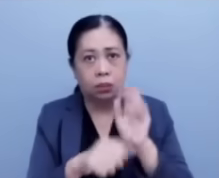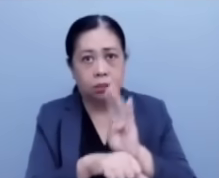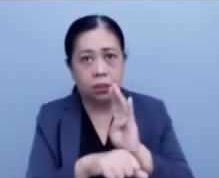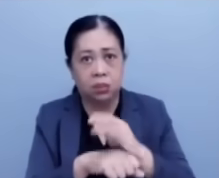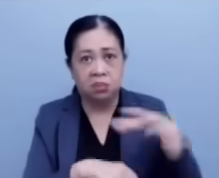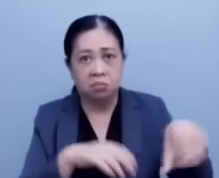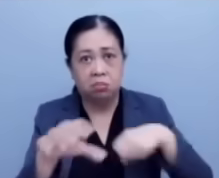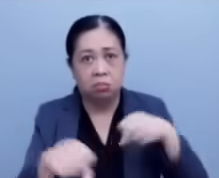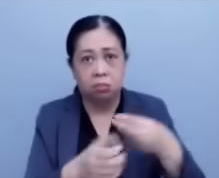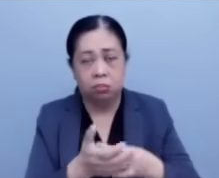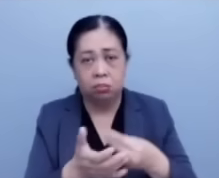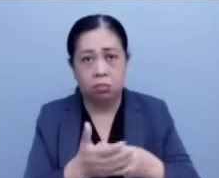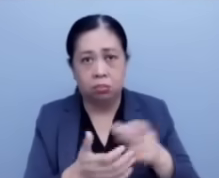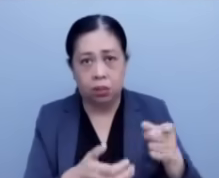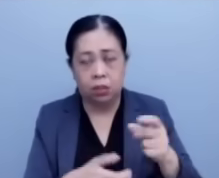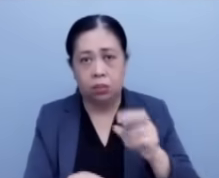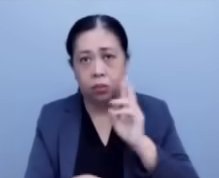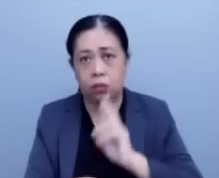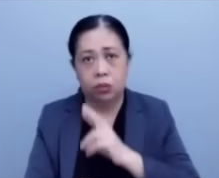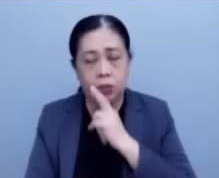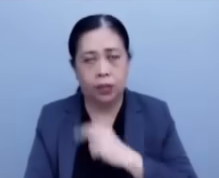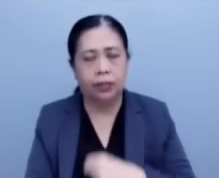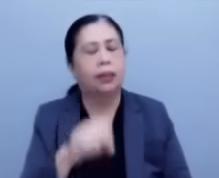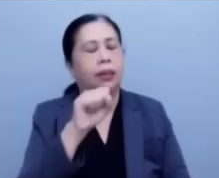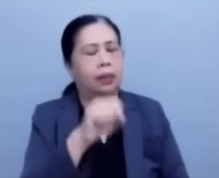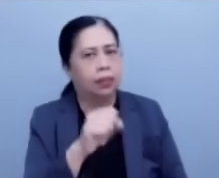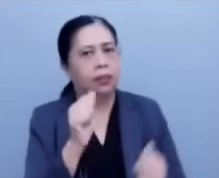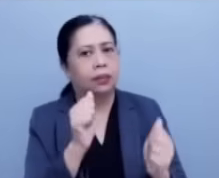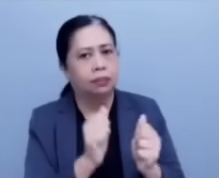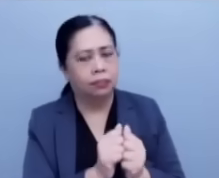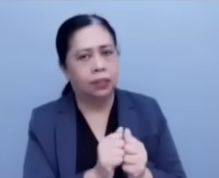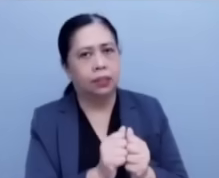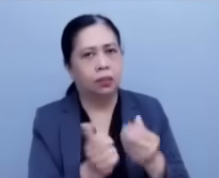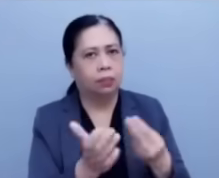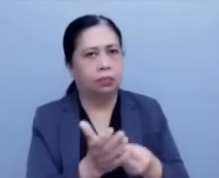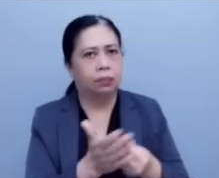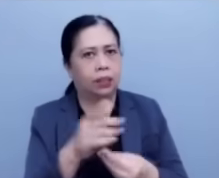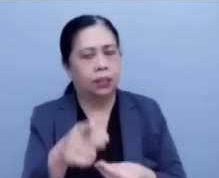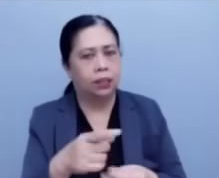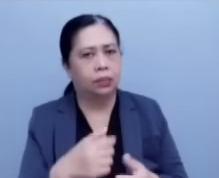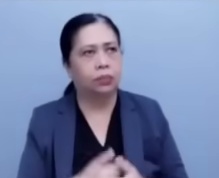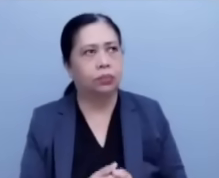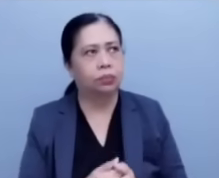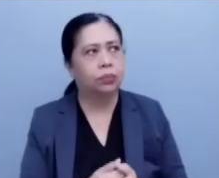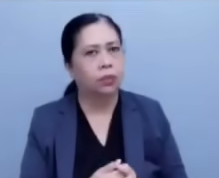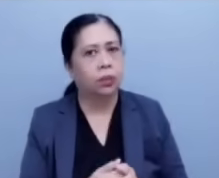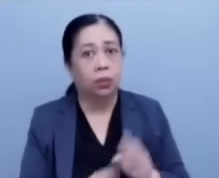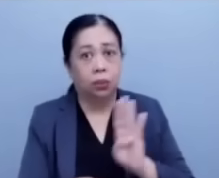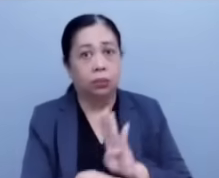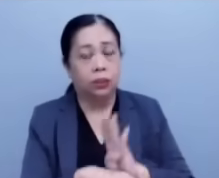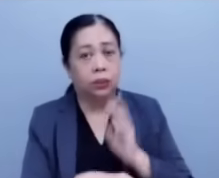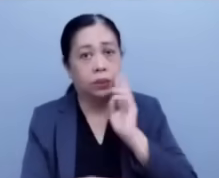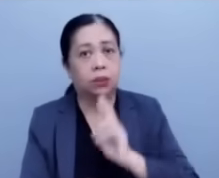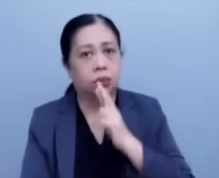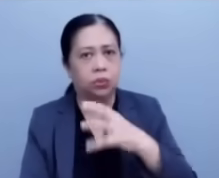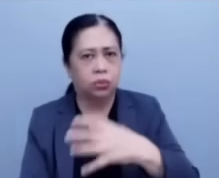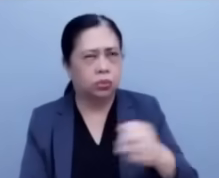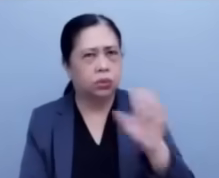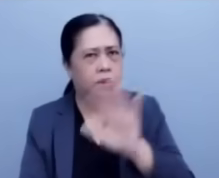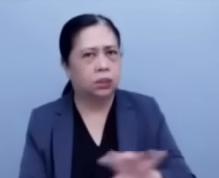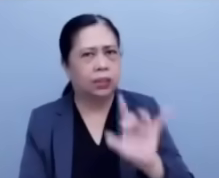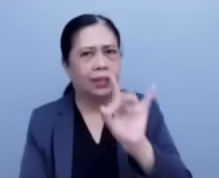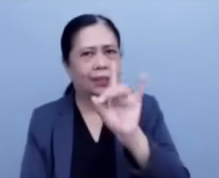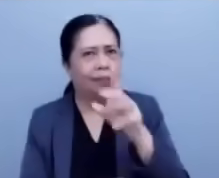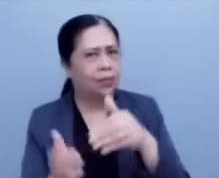pera? Yes po sir, pati po yung pera po ng establishmento ay kinuha more or less nasa